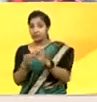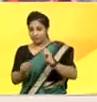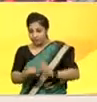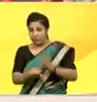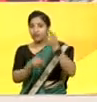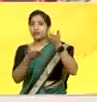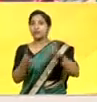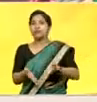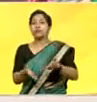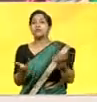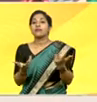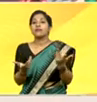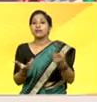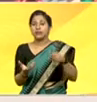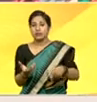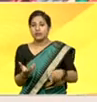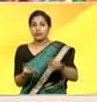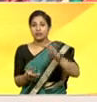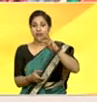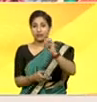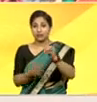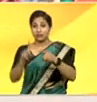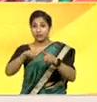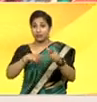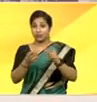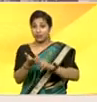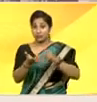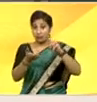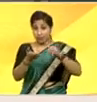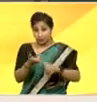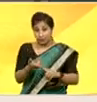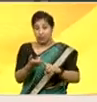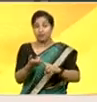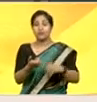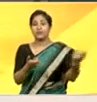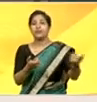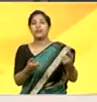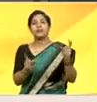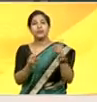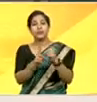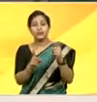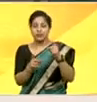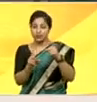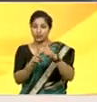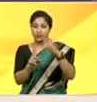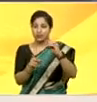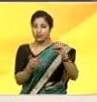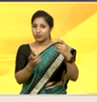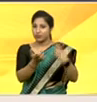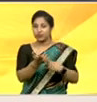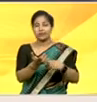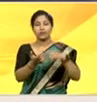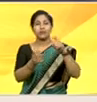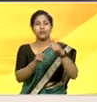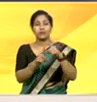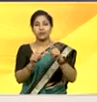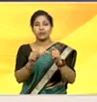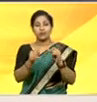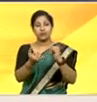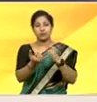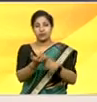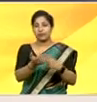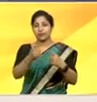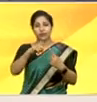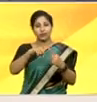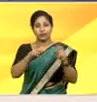अवसर। आज 30 जून को आकाशवाणी का संस्कृत बुलेटिन अपने